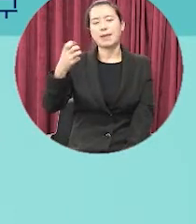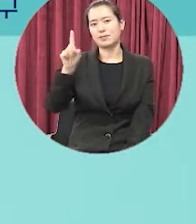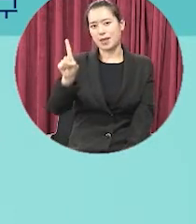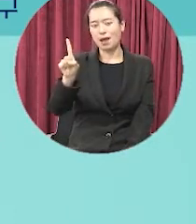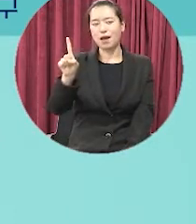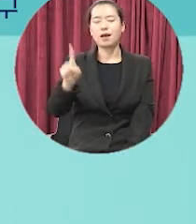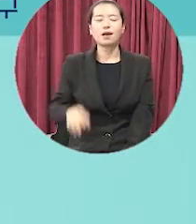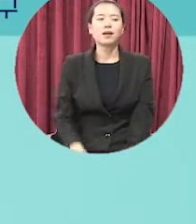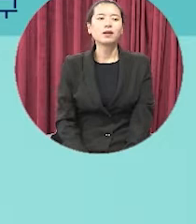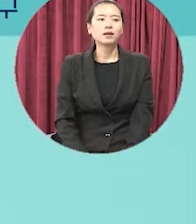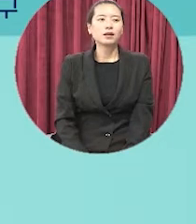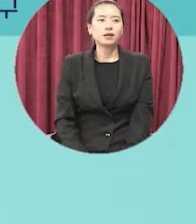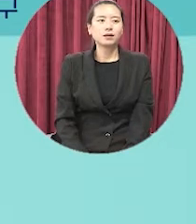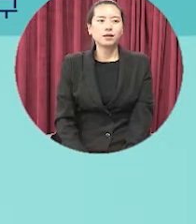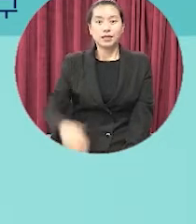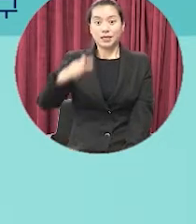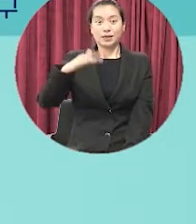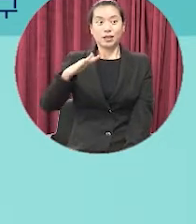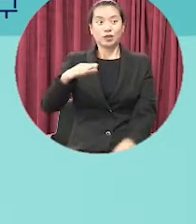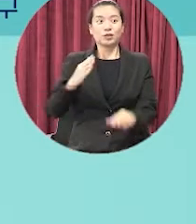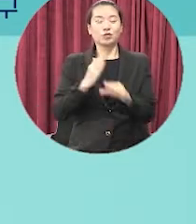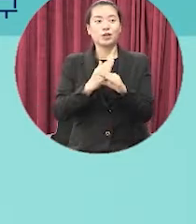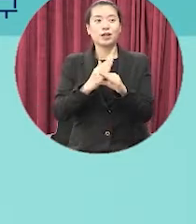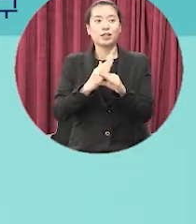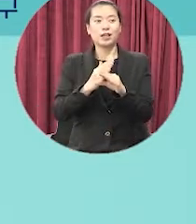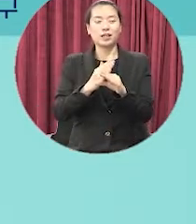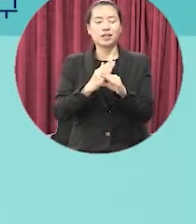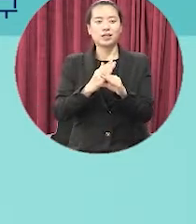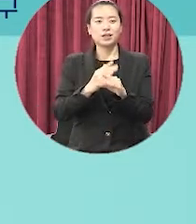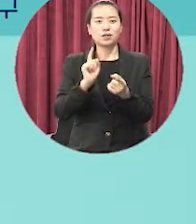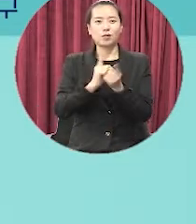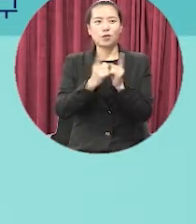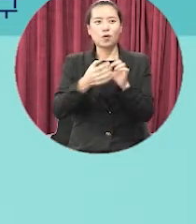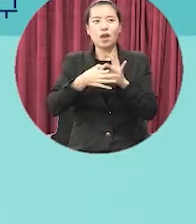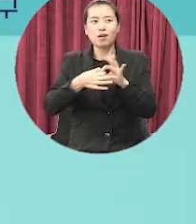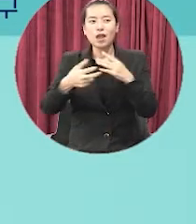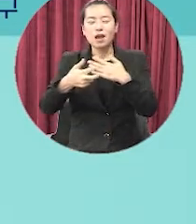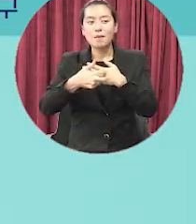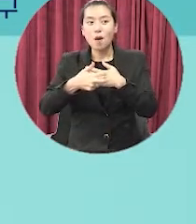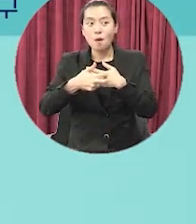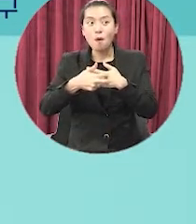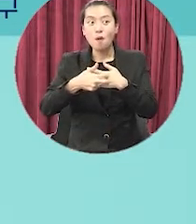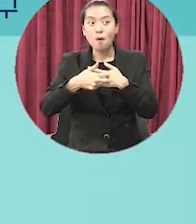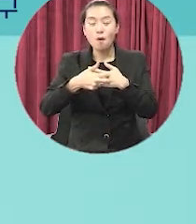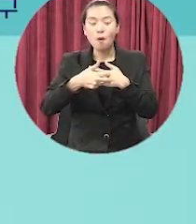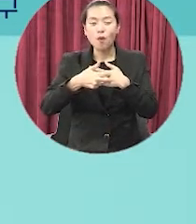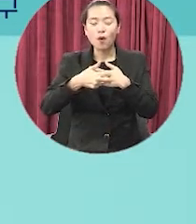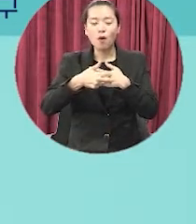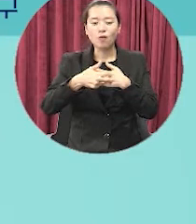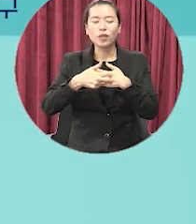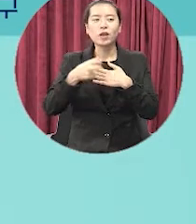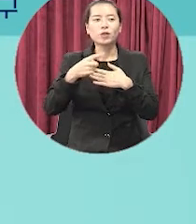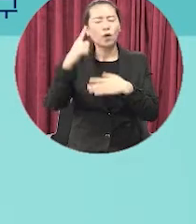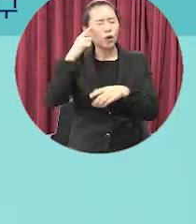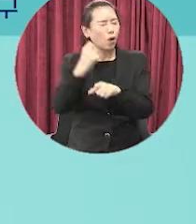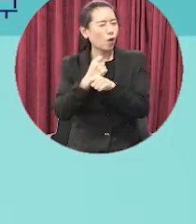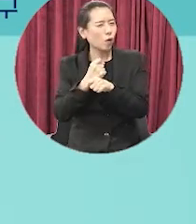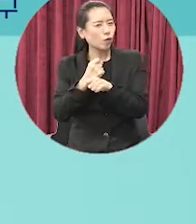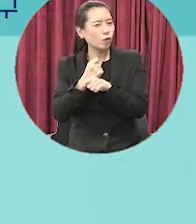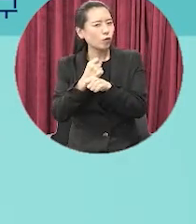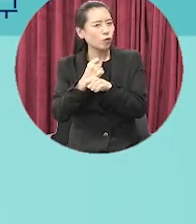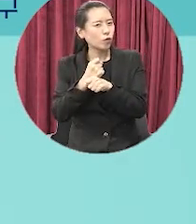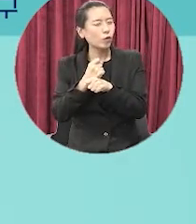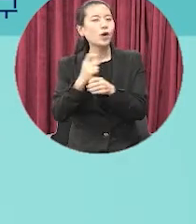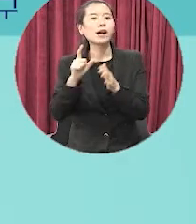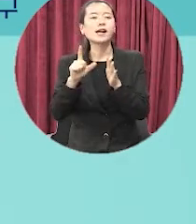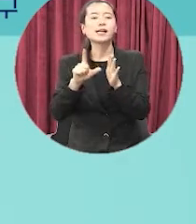있습니다 하단에는 피더 내 플랫폼과 연동되어 이면 의료기관 의 시대인 티비 목록과 함께 연구자들이 연구계획 c